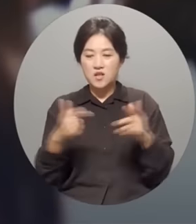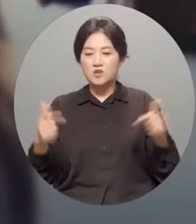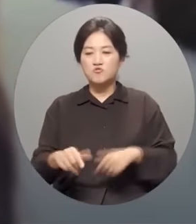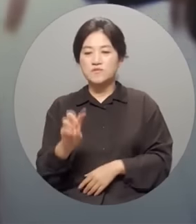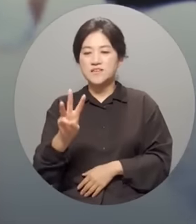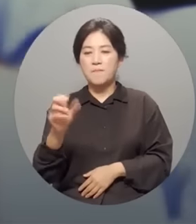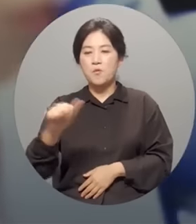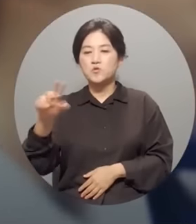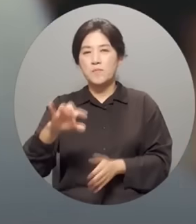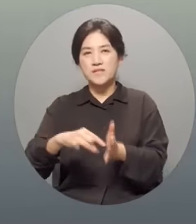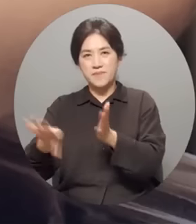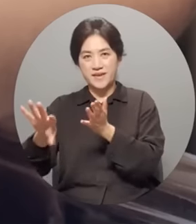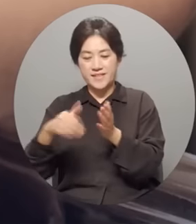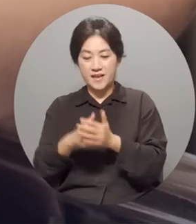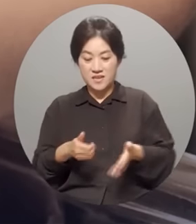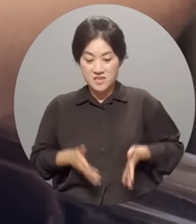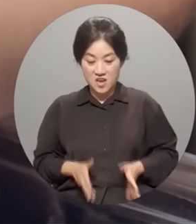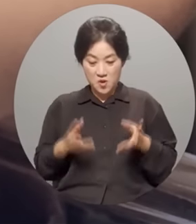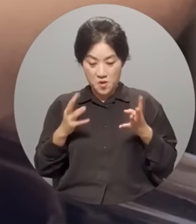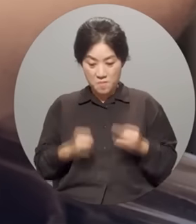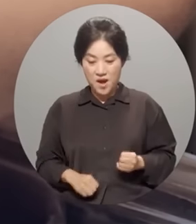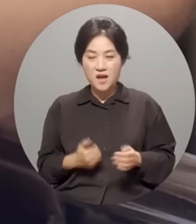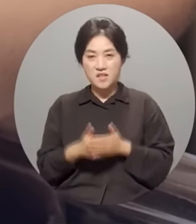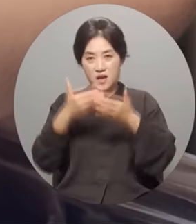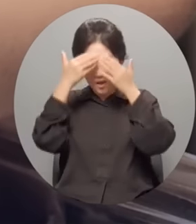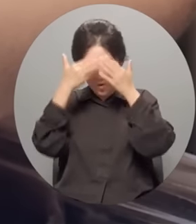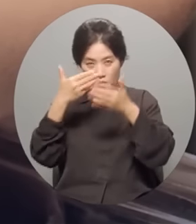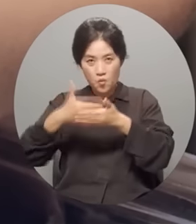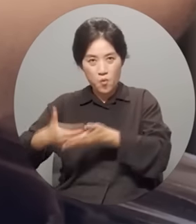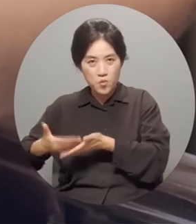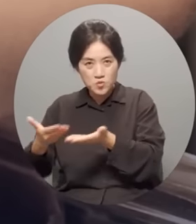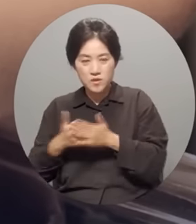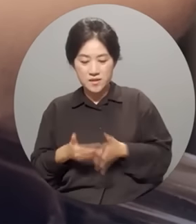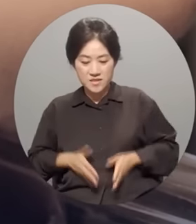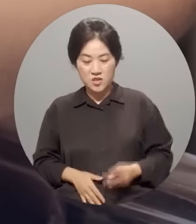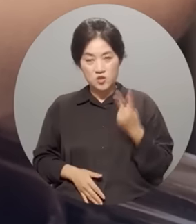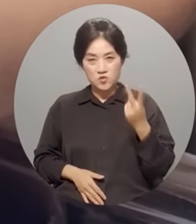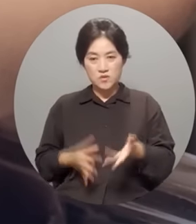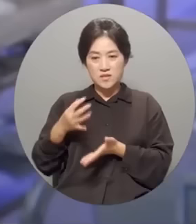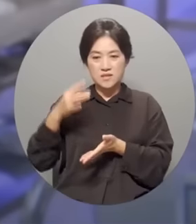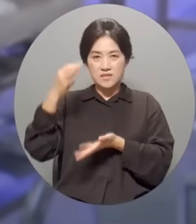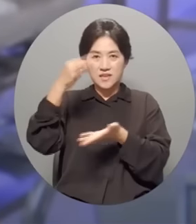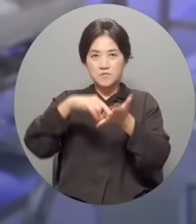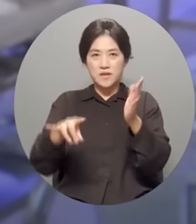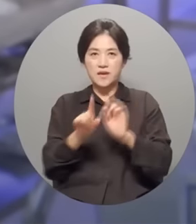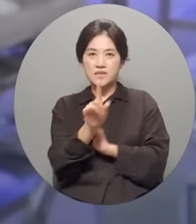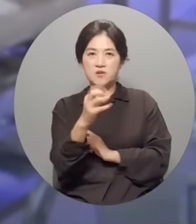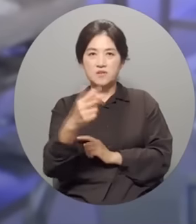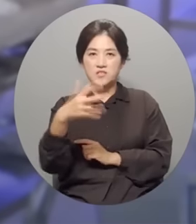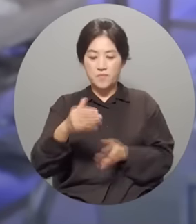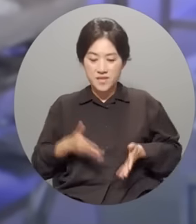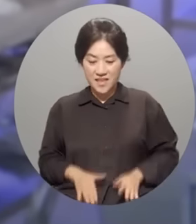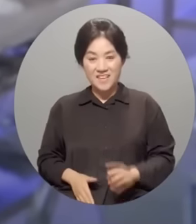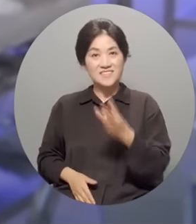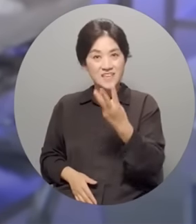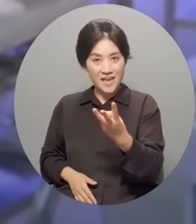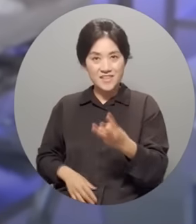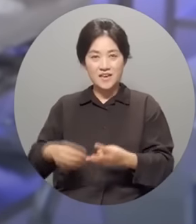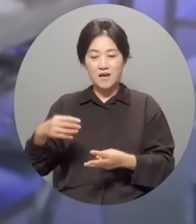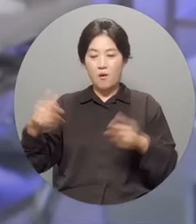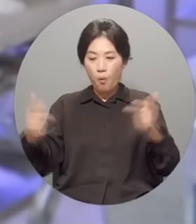줄어듭니다. 자녀가 많을수록 공제 금액이 커져서 두 자녀인 경우 상속세는 1억 7천만 원, 세 자녀인 경우 4천만